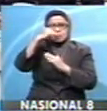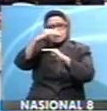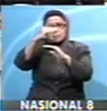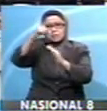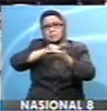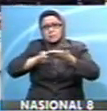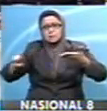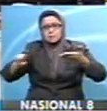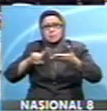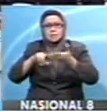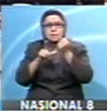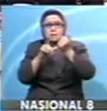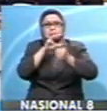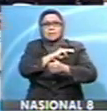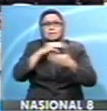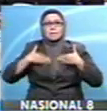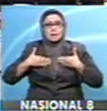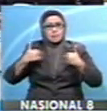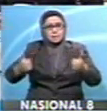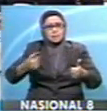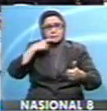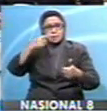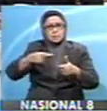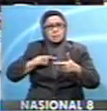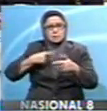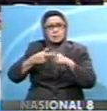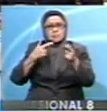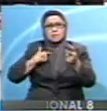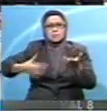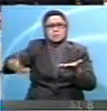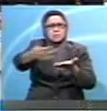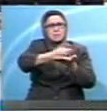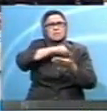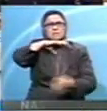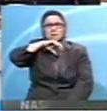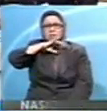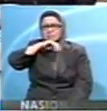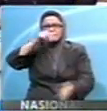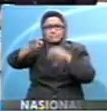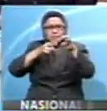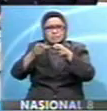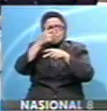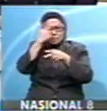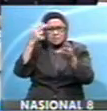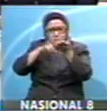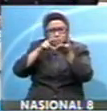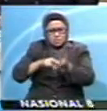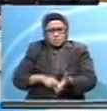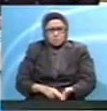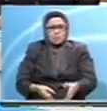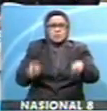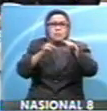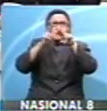timbalan menteri kesihatan Datuk Seri Dr Hilmi Yahya berkata faktor kutipan sampah yang tidak terurus menyebabkan rekod tertinggi penularan